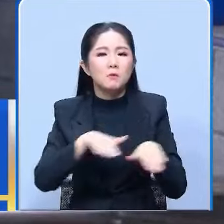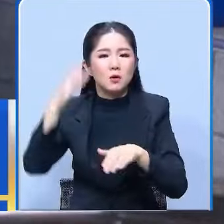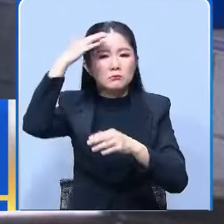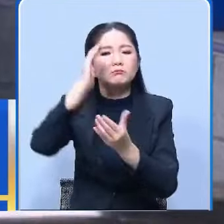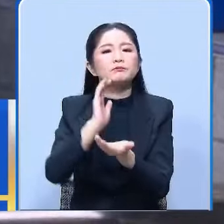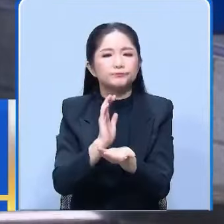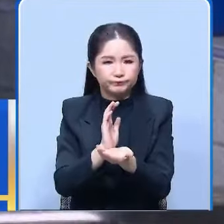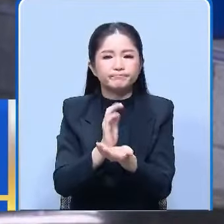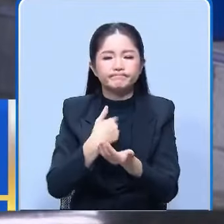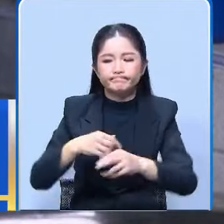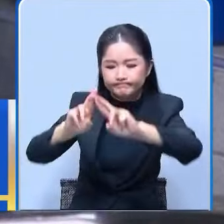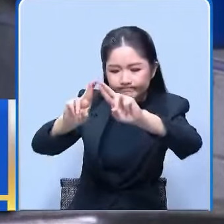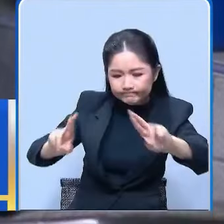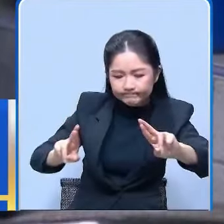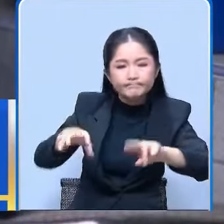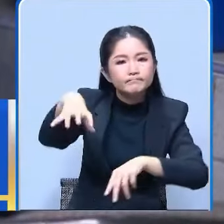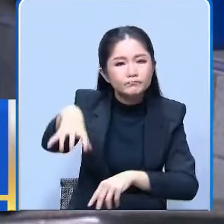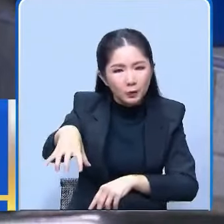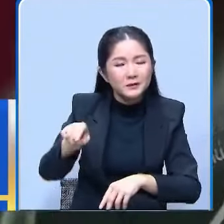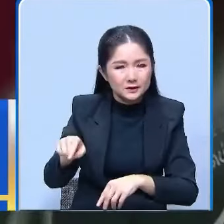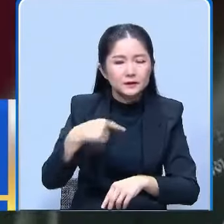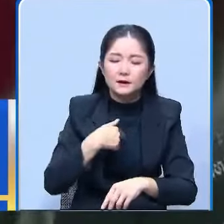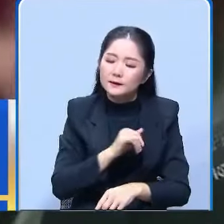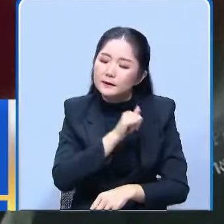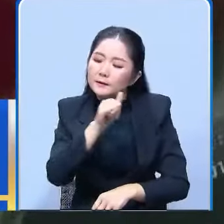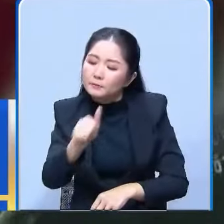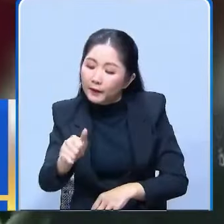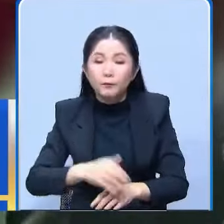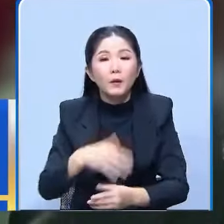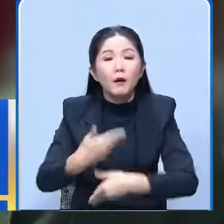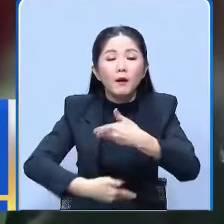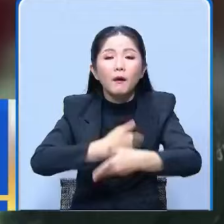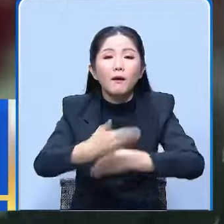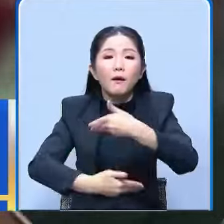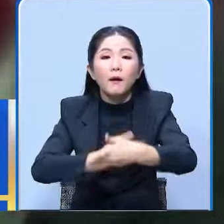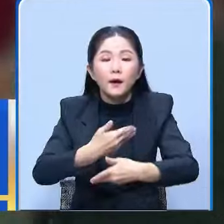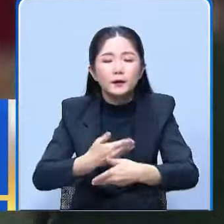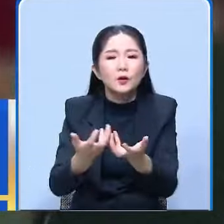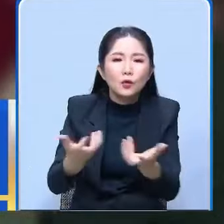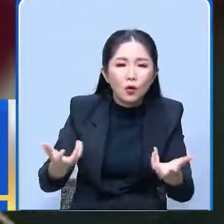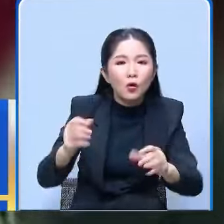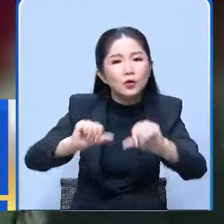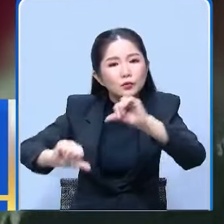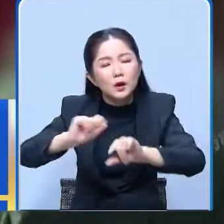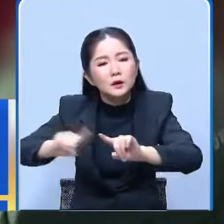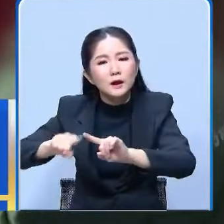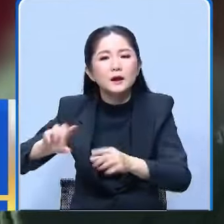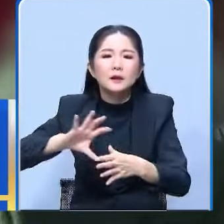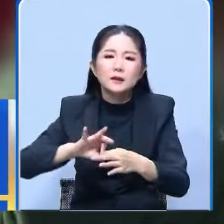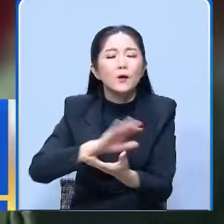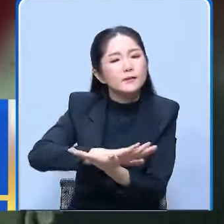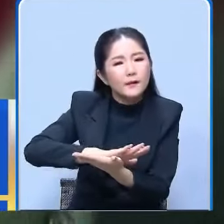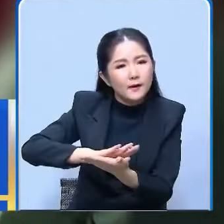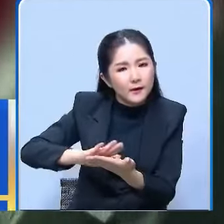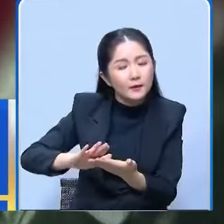ไปคนที่ร้านนี้ล่ะค่ะพบว่าเป็นร้านขายเคมีภัณฑ์สำหรับทำความสะอาดและดูแลรถหรือว่าคาแคร์นั่นเองที่ท